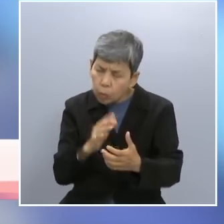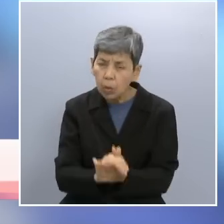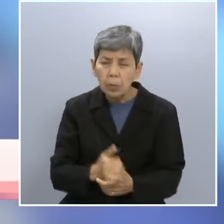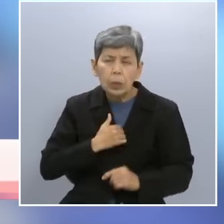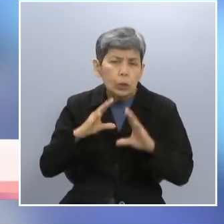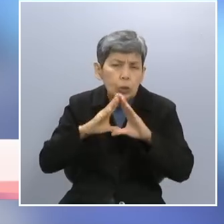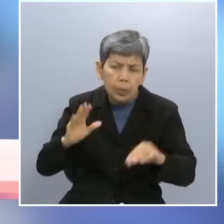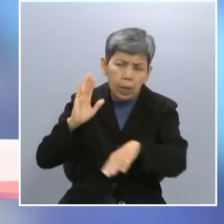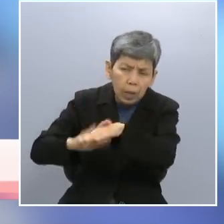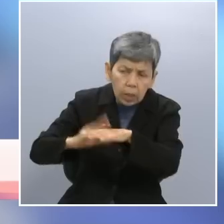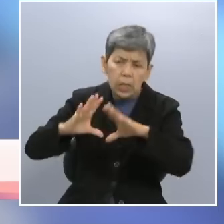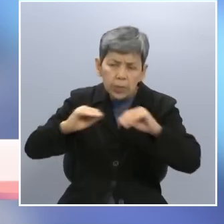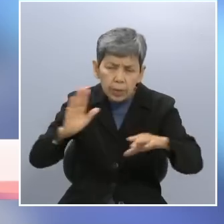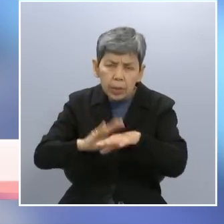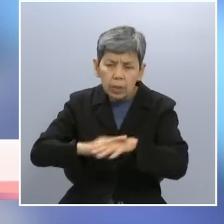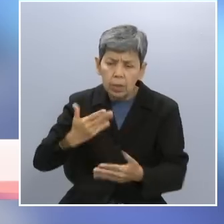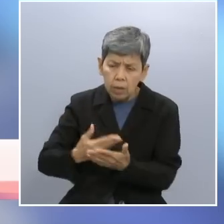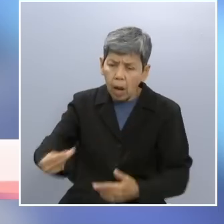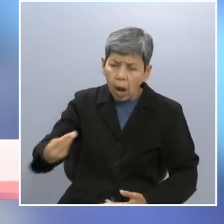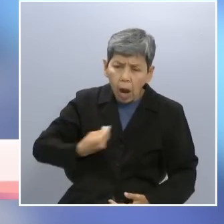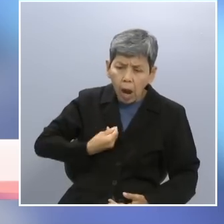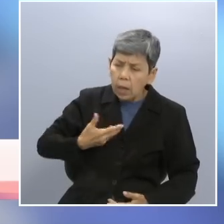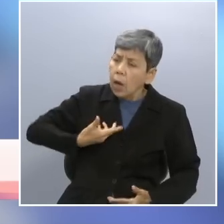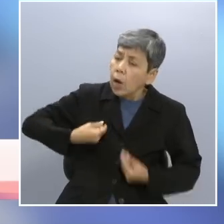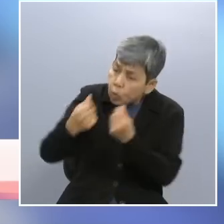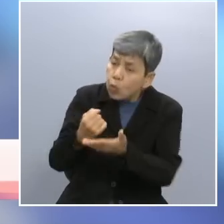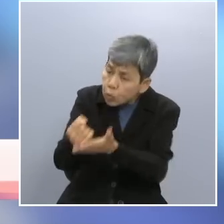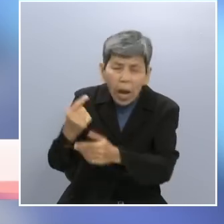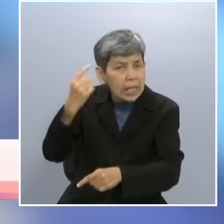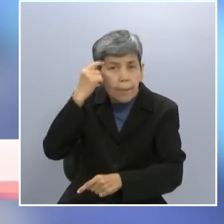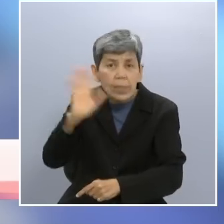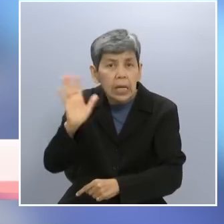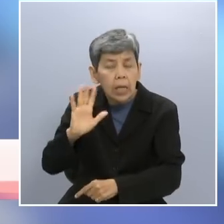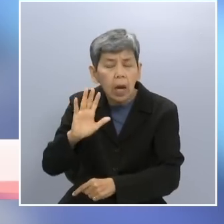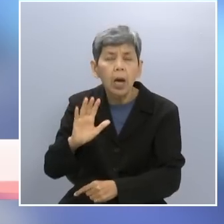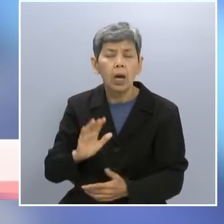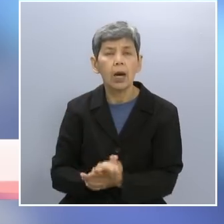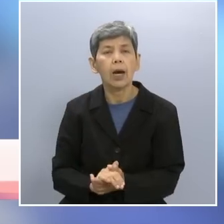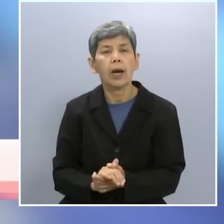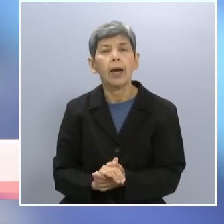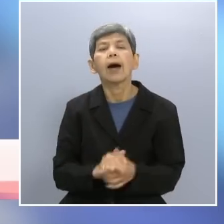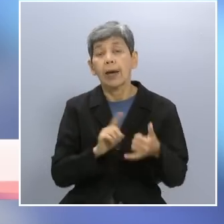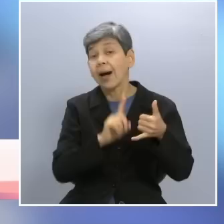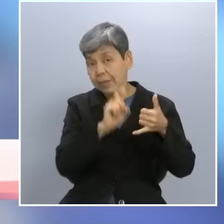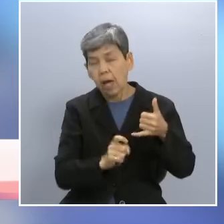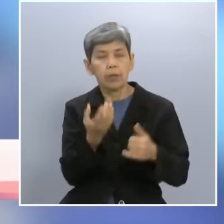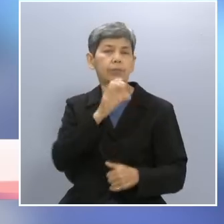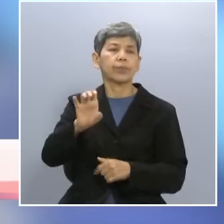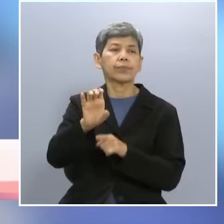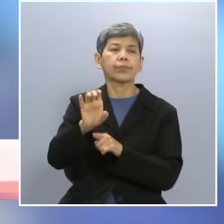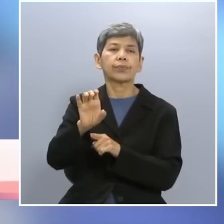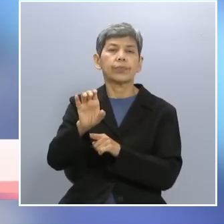งียบให้นึกถึงตอนมาเอาด้วยเวลาเขาช่วยอ่ะนี่คือคุณชดาทิพย์นะผู้ตายโพสต์ไว้แ